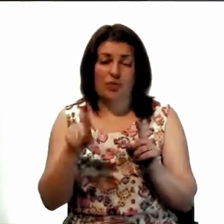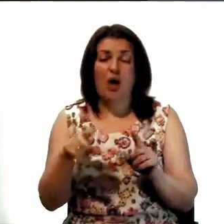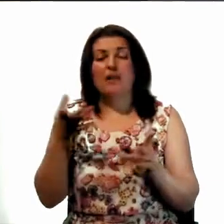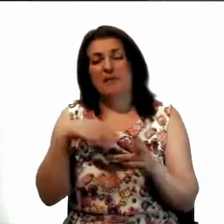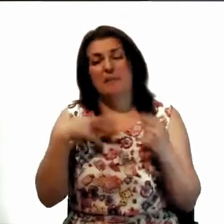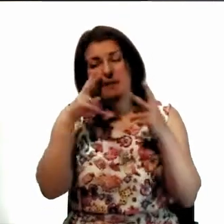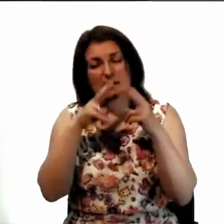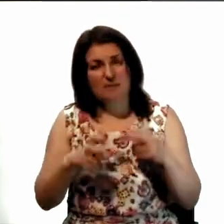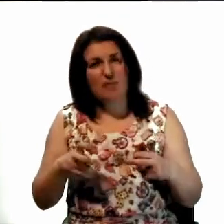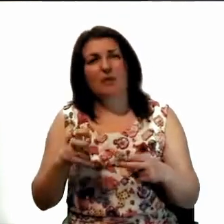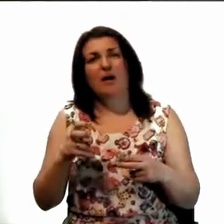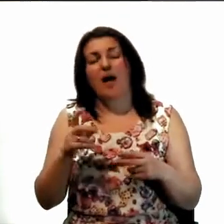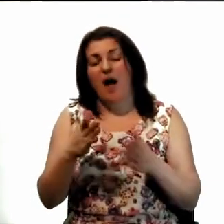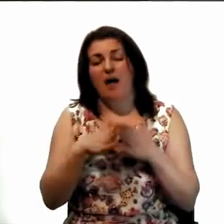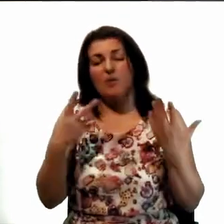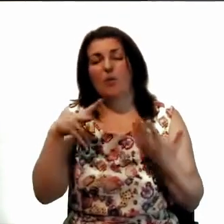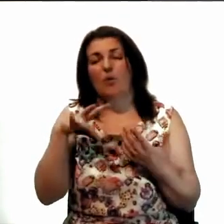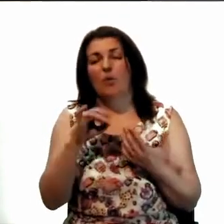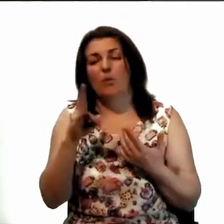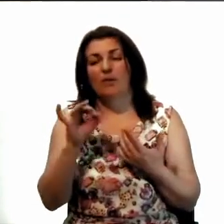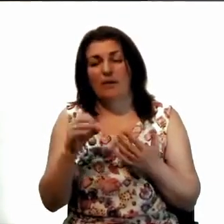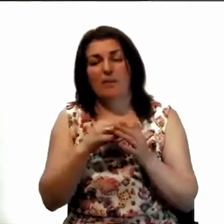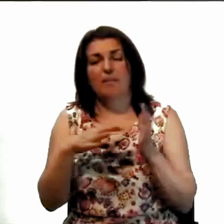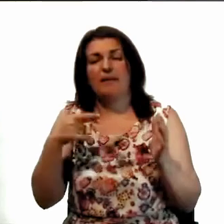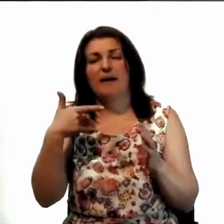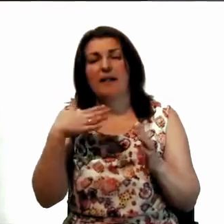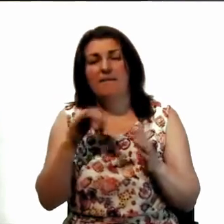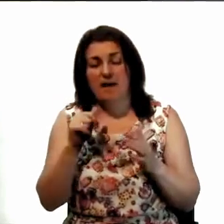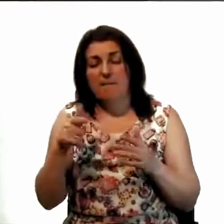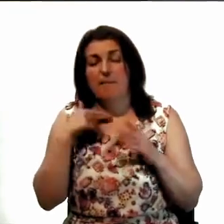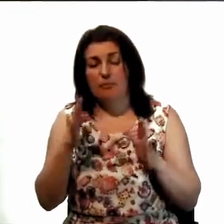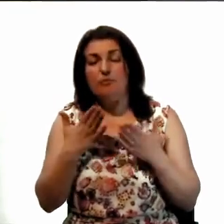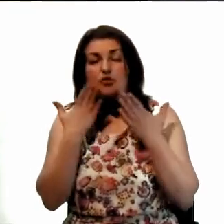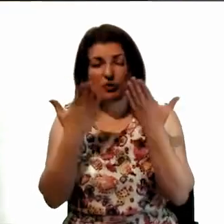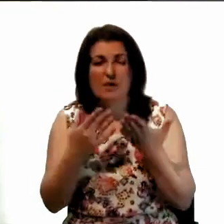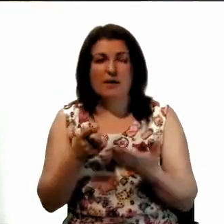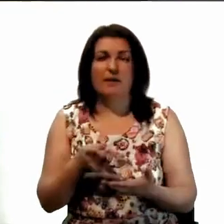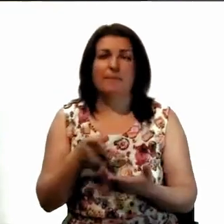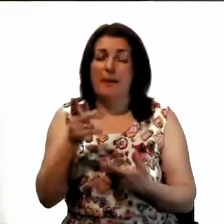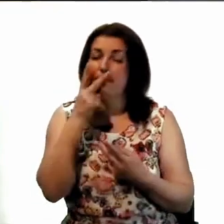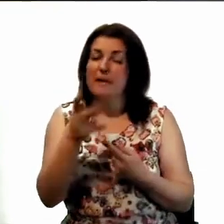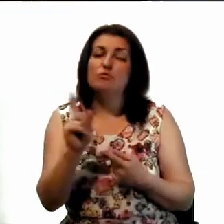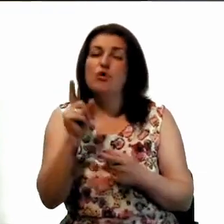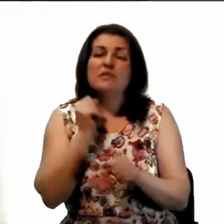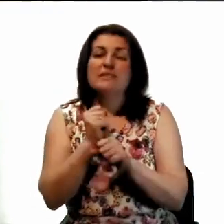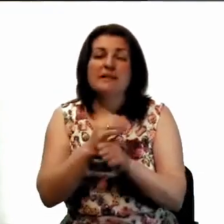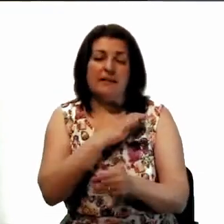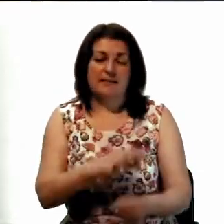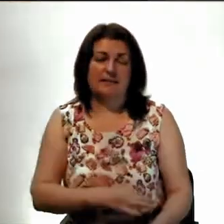рассмотрим, откройте Луки 15 глава. Давайте мы будем читать и мы посмотрим, что сделал